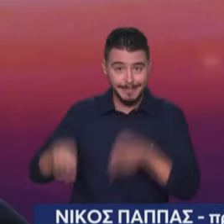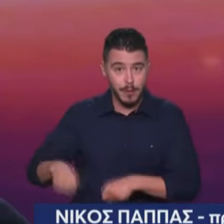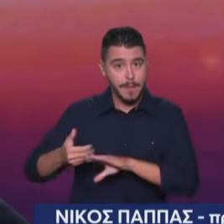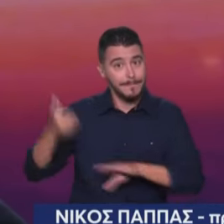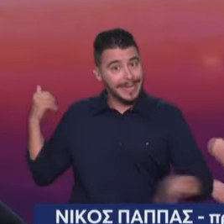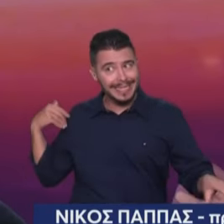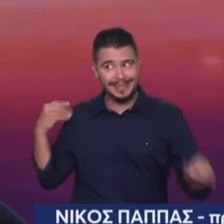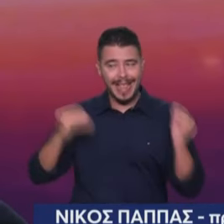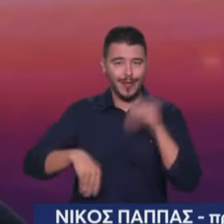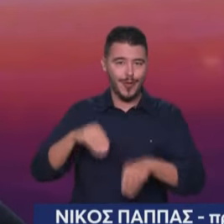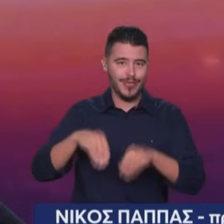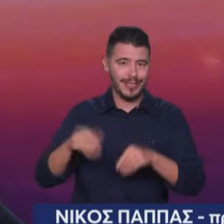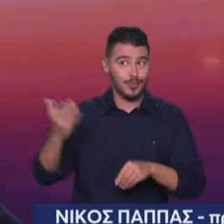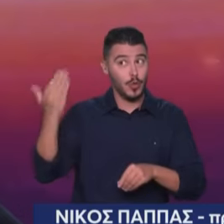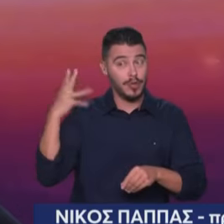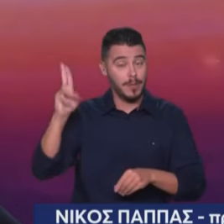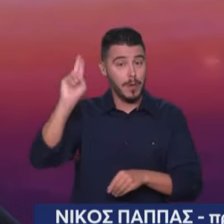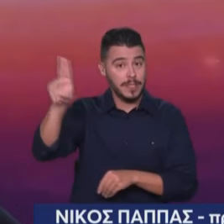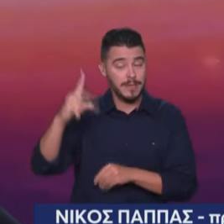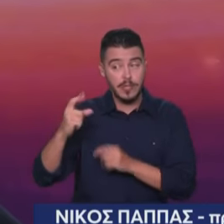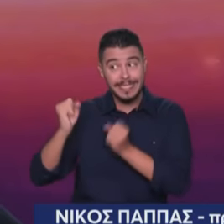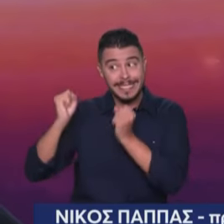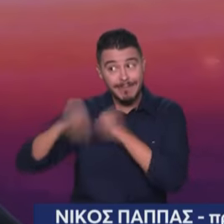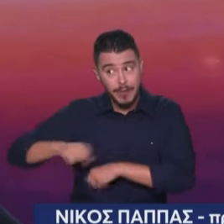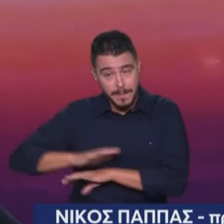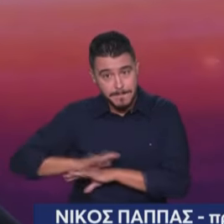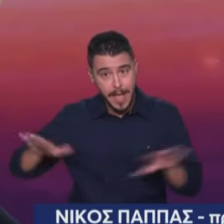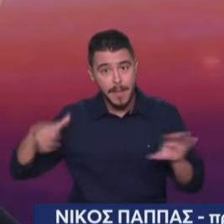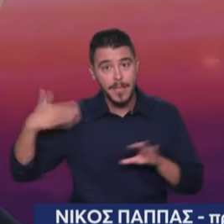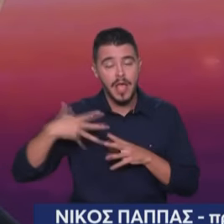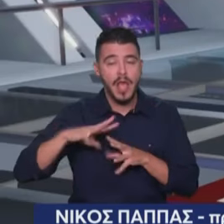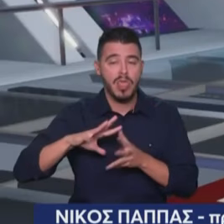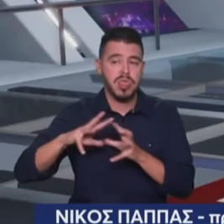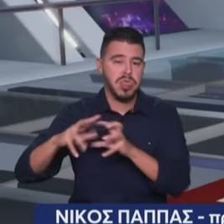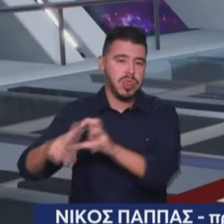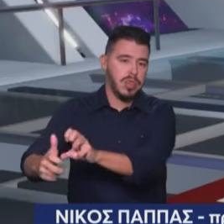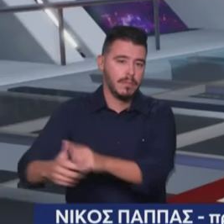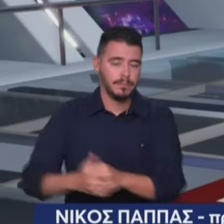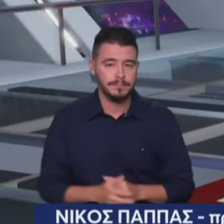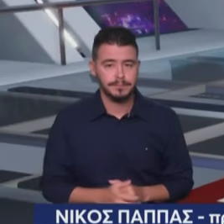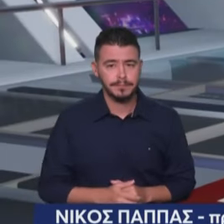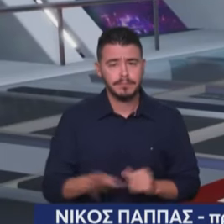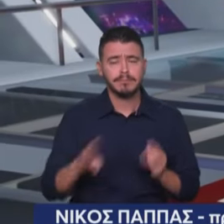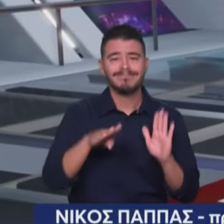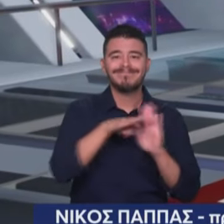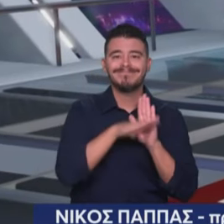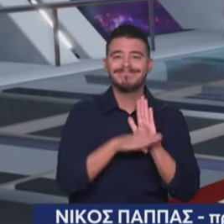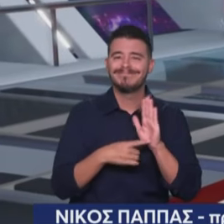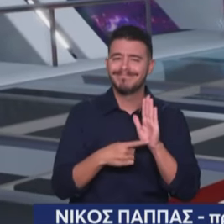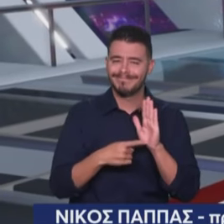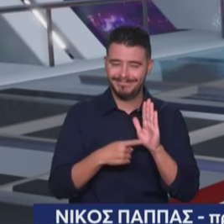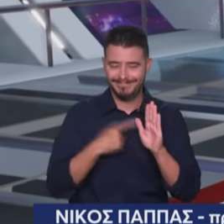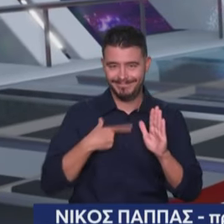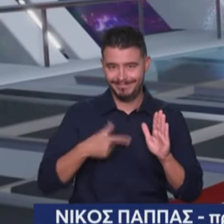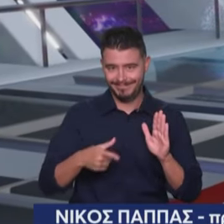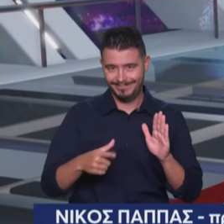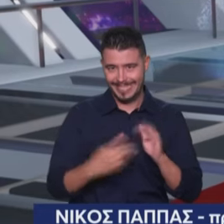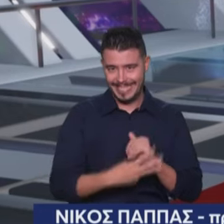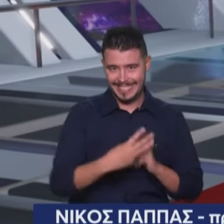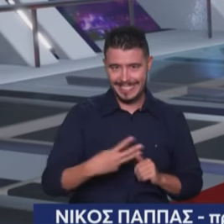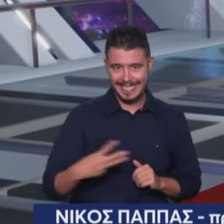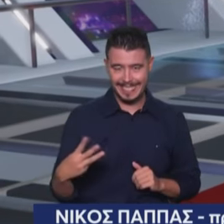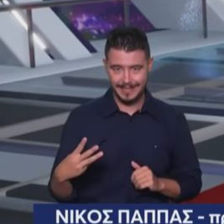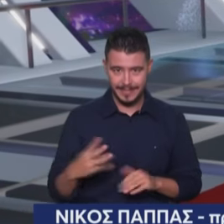καταλαβαίνετε. Λέω τώρα, σε σχέση με τα τελευταία, είναι σαφές ότι το καταστατικό ενός αριστερού κόμματος δεν είναι δυνατόν να προβλέπει